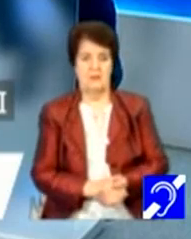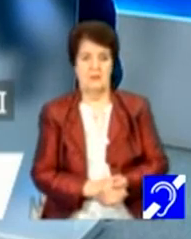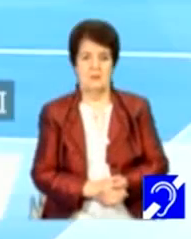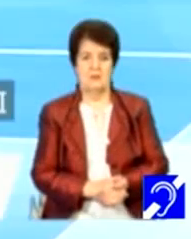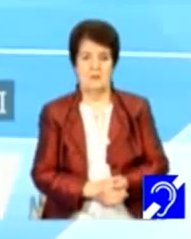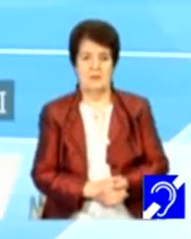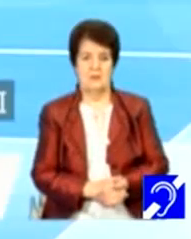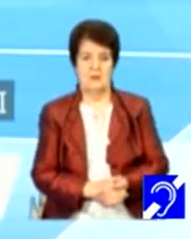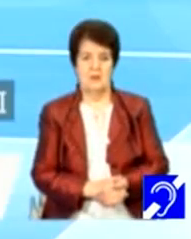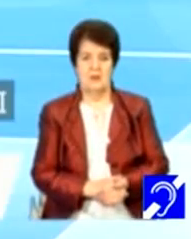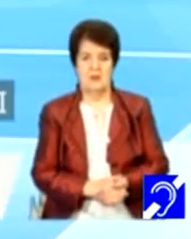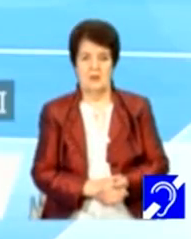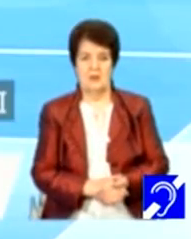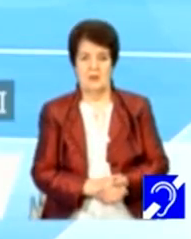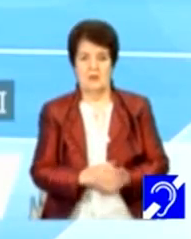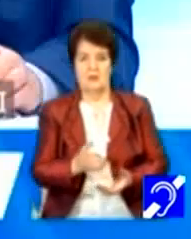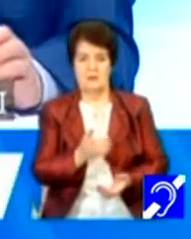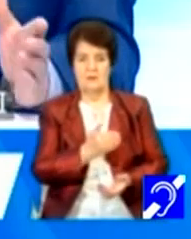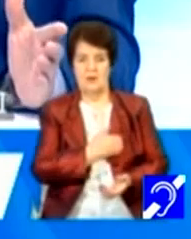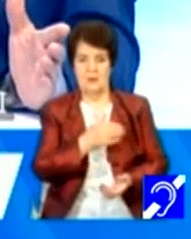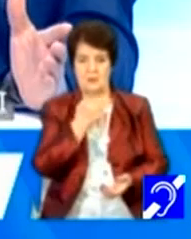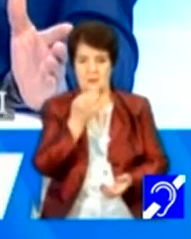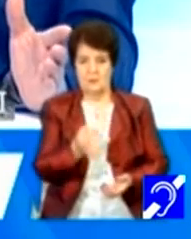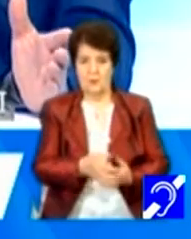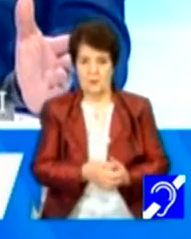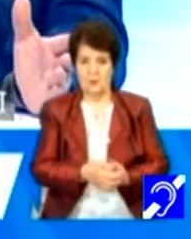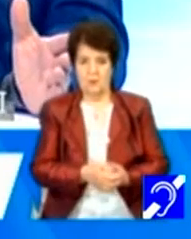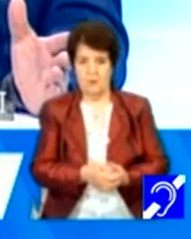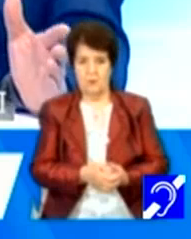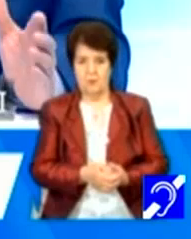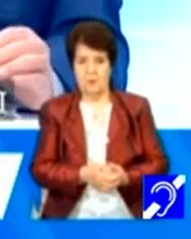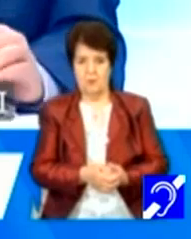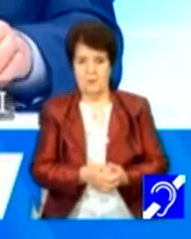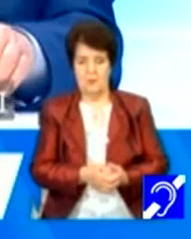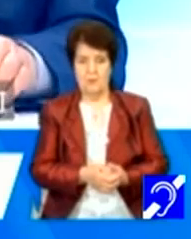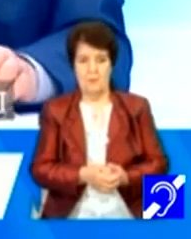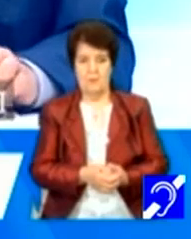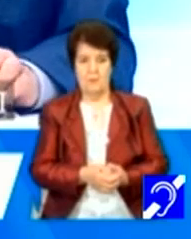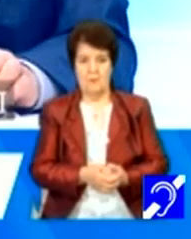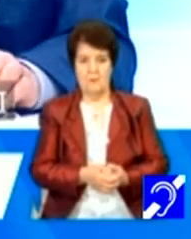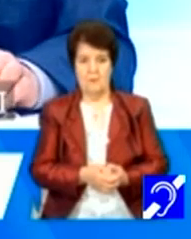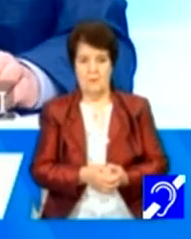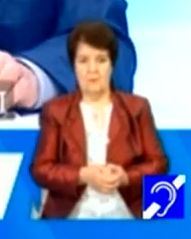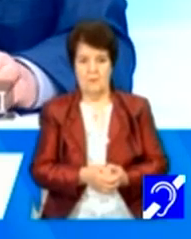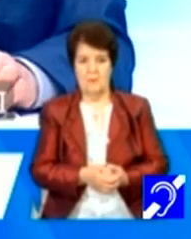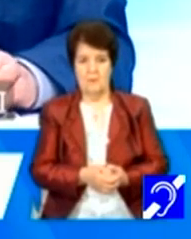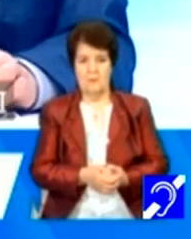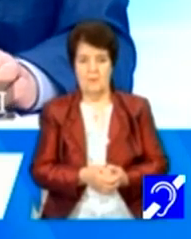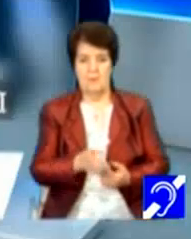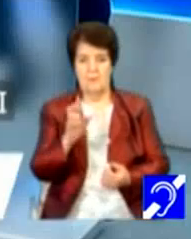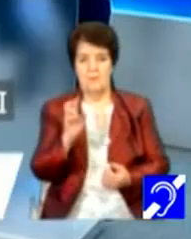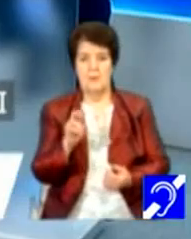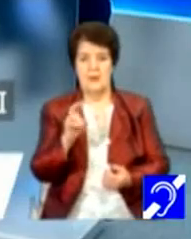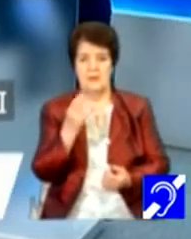Deci nu e bine să o spuneți sau... Da, de ce? Păi asta e știut, da. Da. Domnul Bileschi, ia